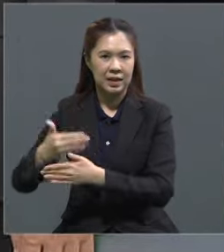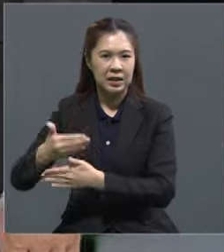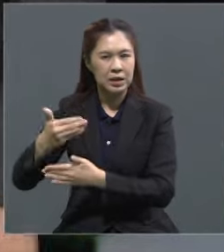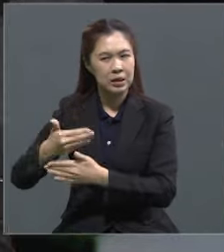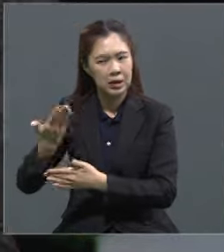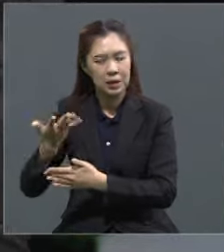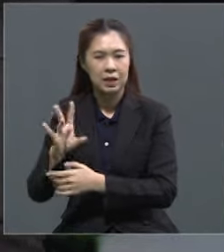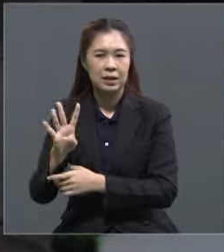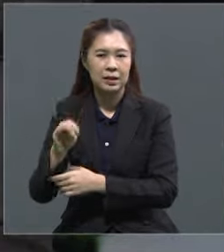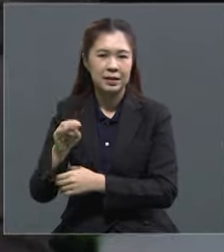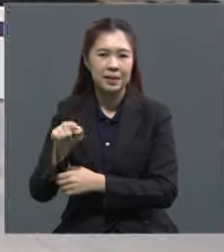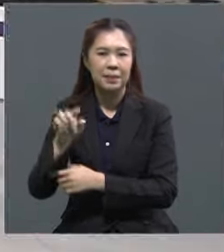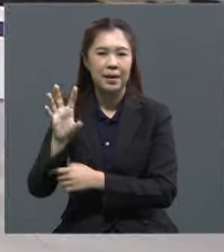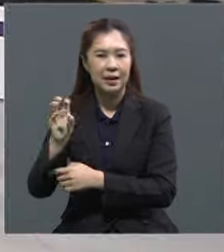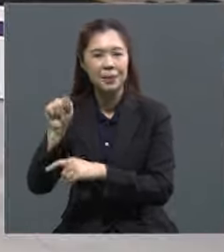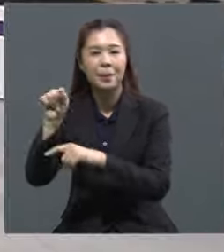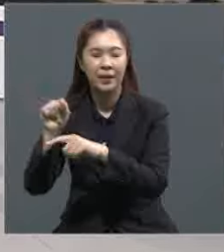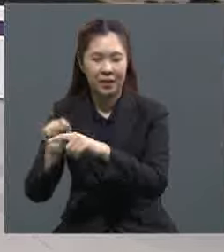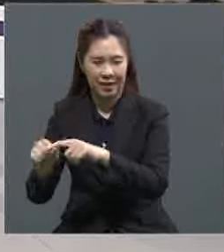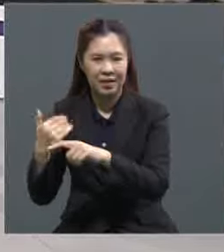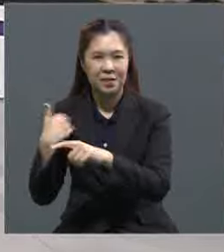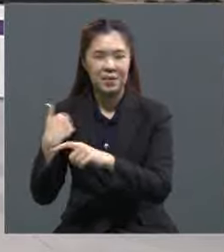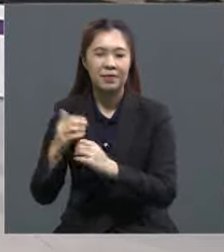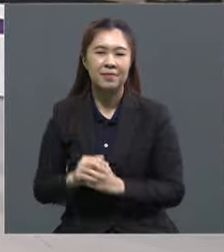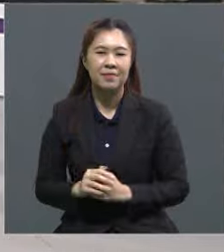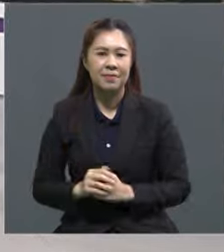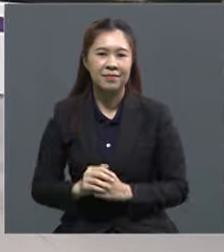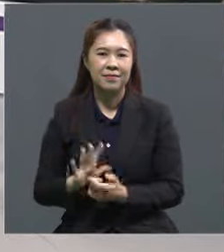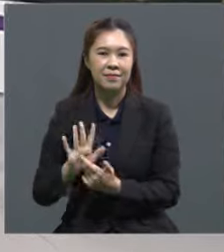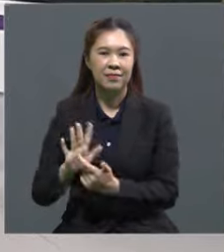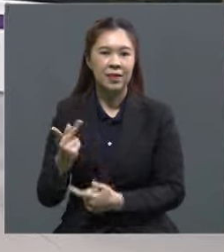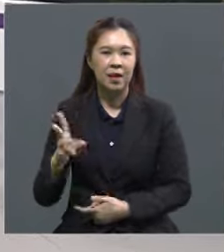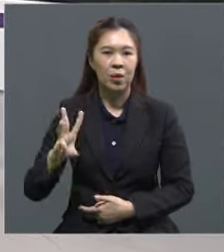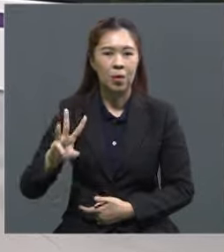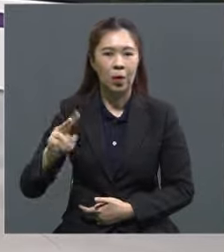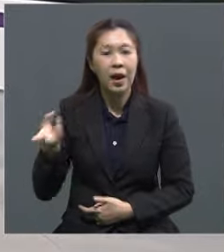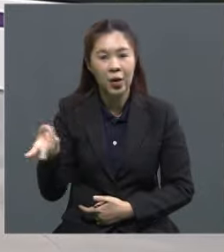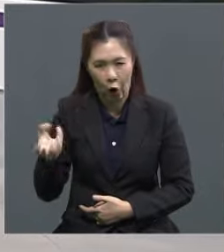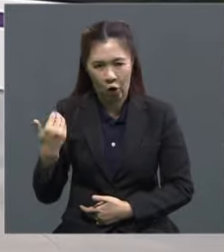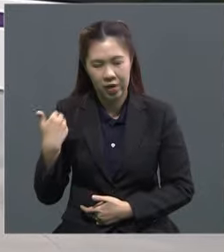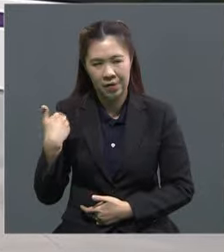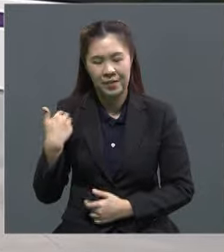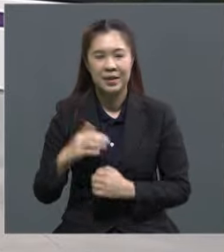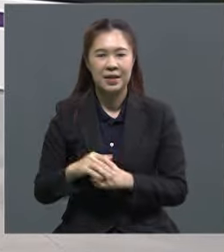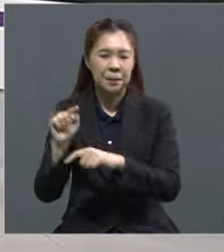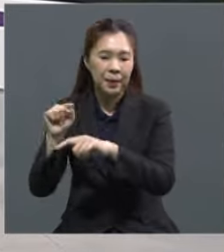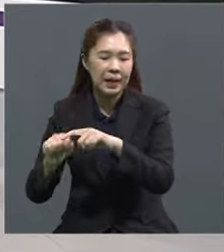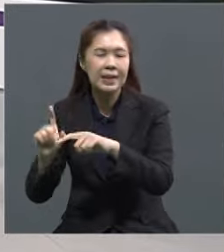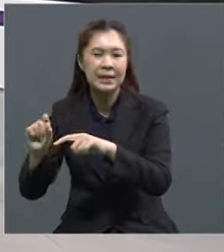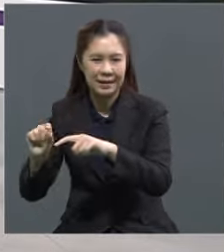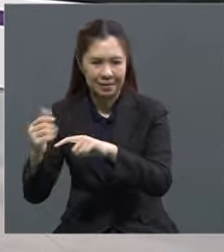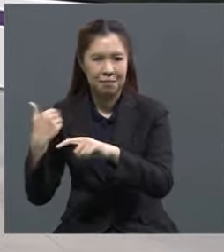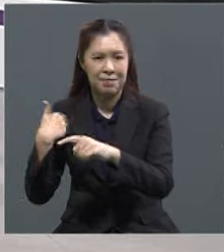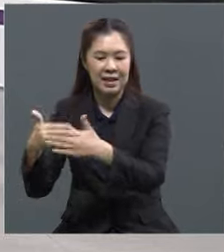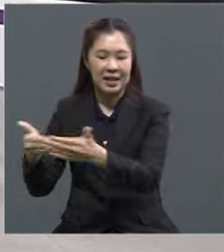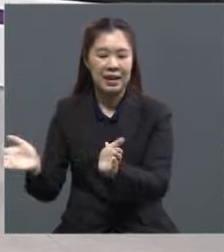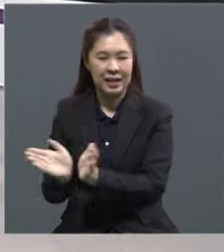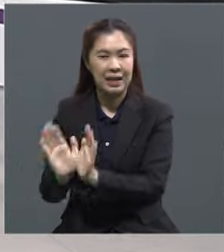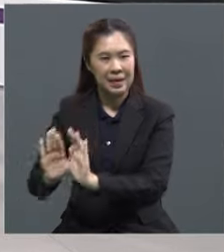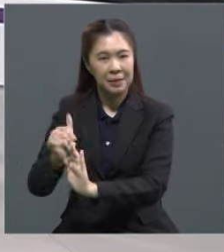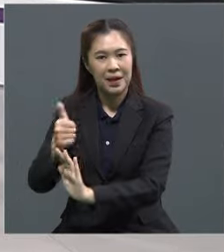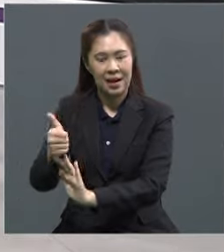50%เท่านั้นเองเพราะฉะนั้นยังเก็บได้อีกเยอะแควน้อยก็ยังเก็บได้ป่าเขื่อนป่าศักดิ์รสิกก็อยู่ประมาณ 20%เท่านั้นเองก็ยังเก็บได้อีกเยอะที่